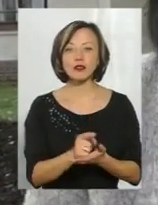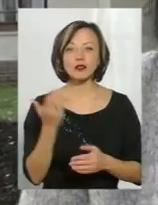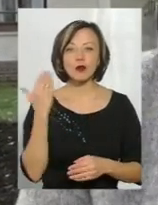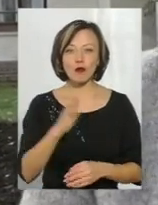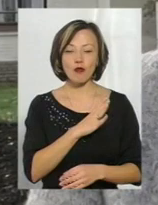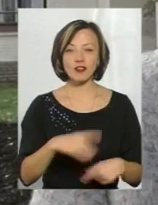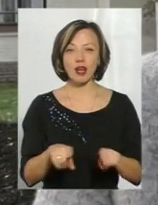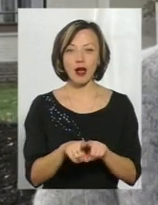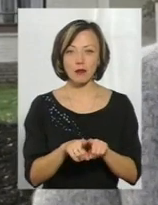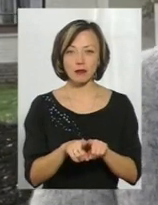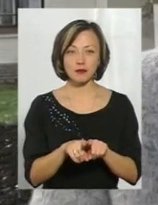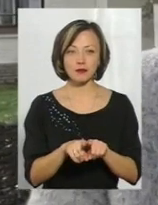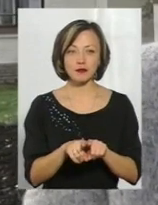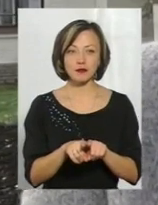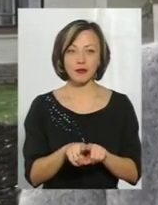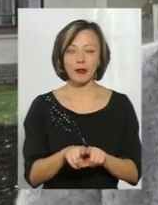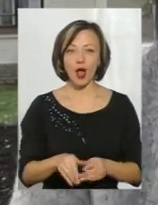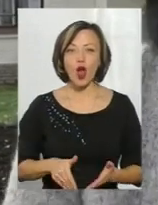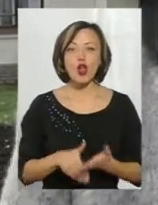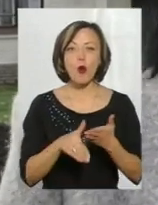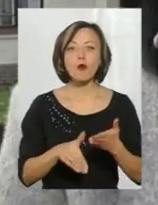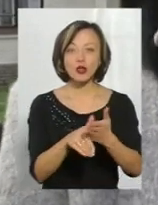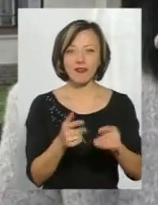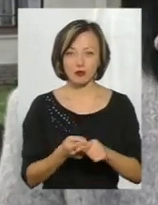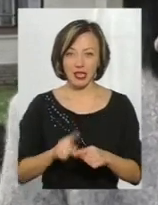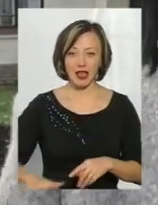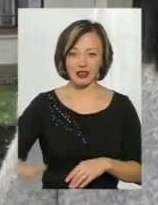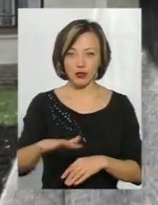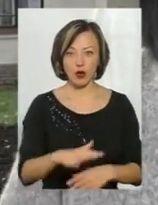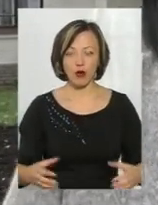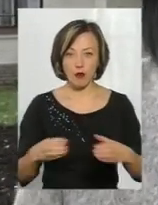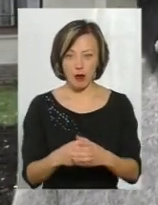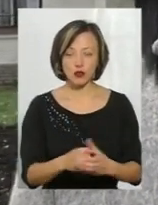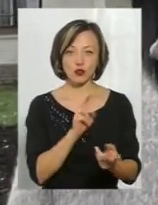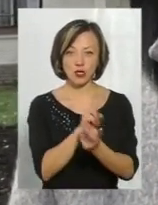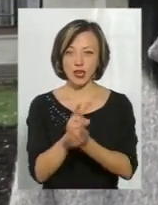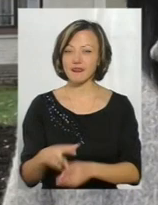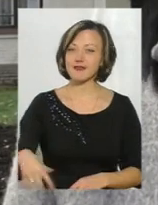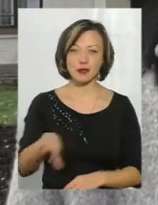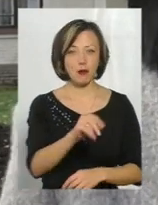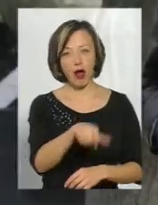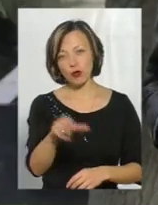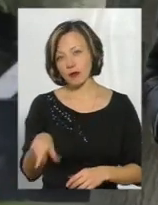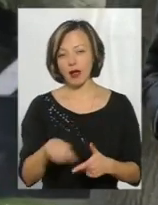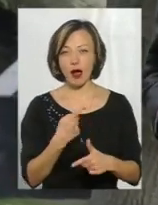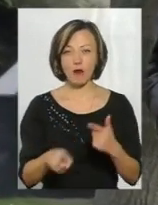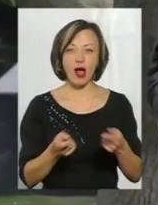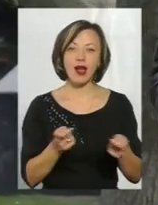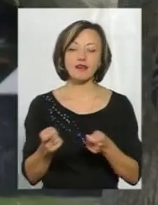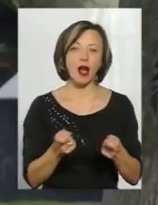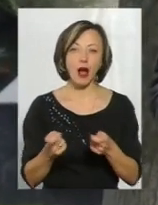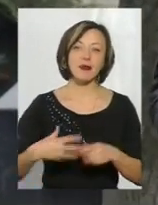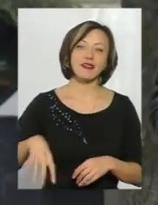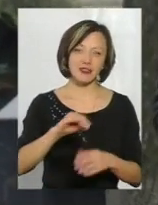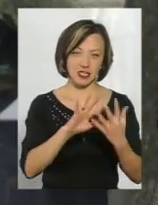був таким локомотивом цієї територіальної об'єднання, він зустрічався з усіма людьми або там з керівниками